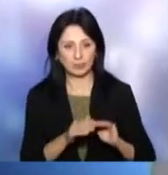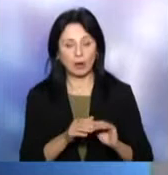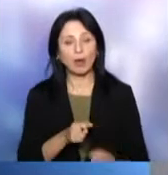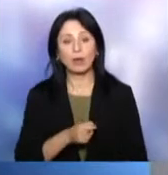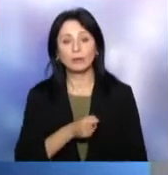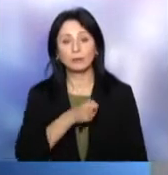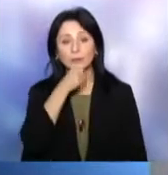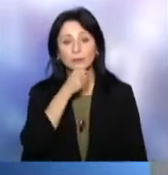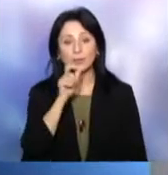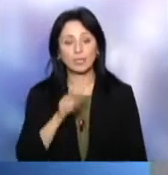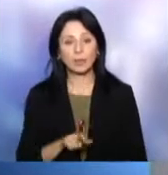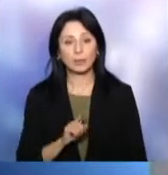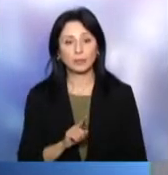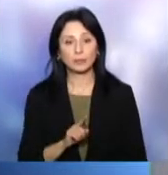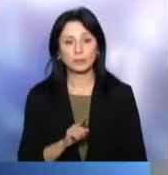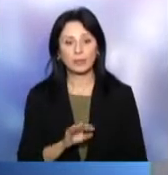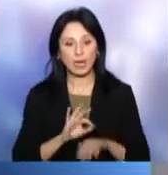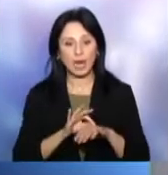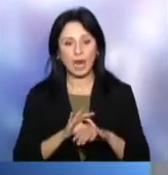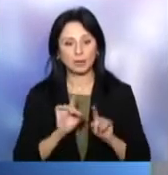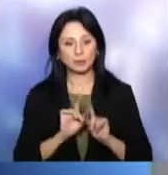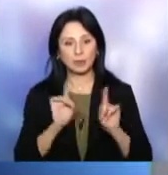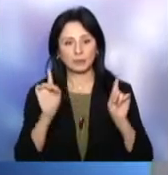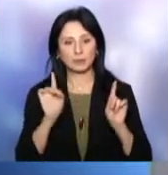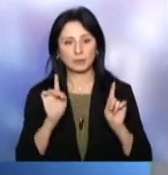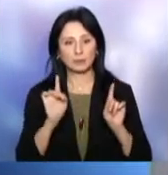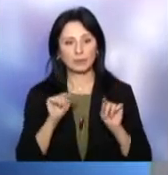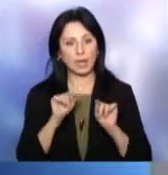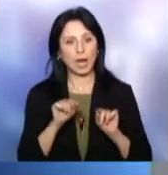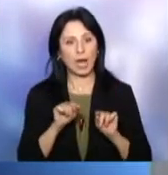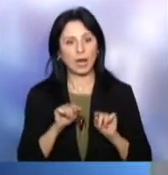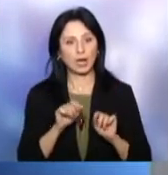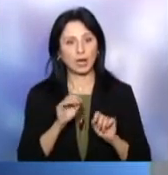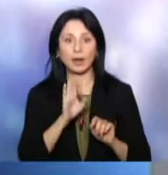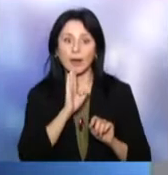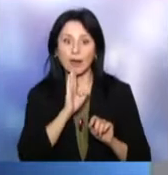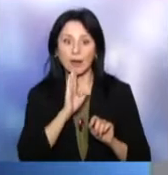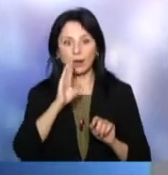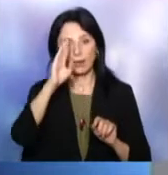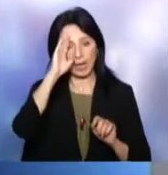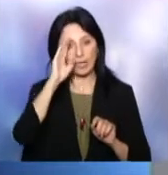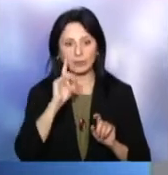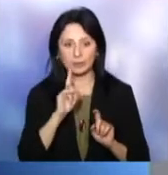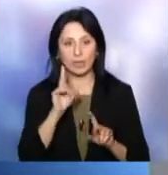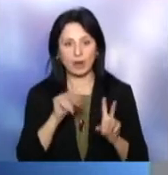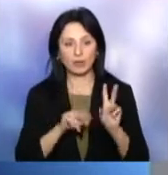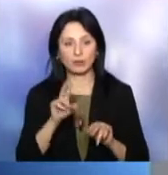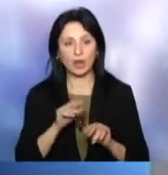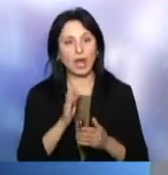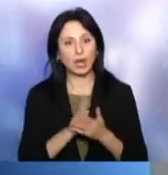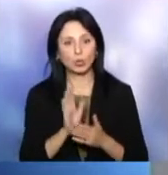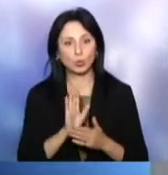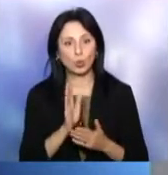ზრდასრული ადამიანისათვის კანის თავისებურება, მოდით აქ სქესობრივი ნიშნითაც გავითვალისწინოთ, არის თუ